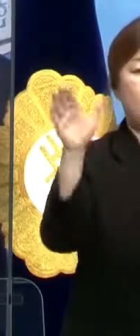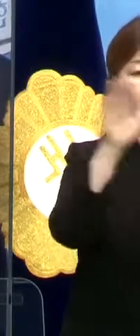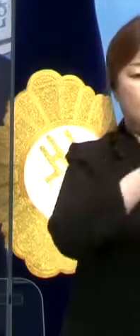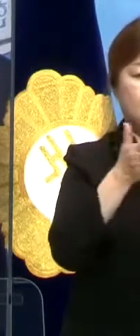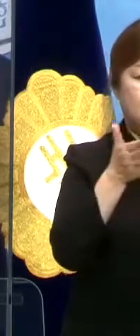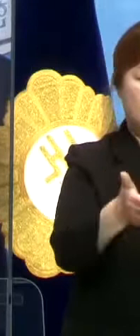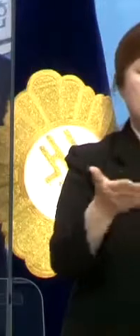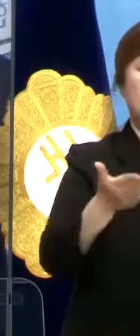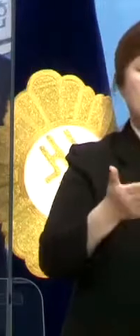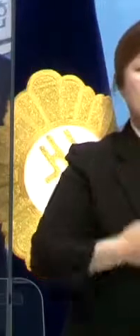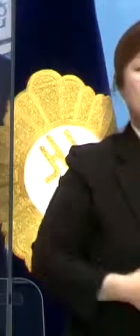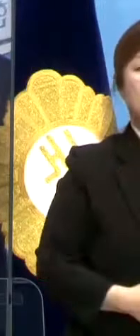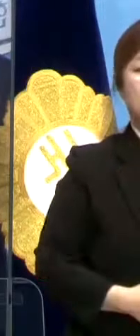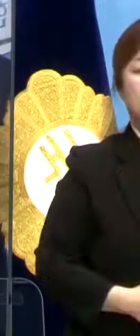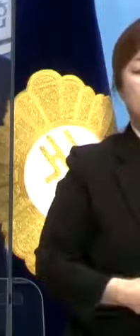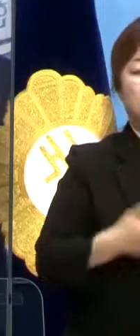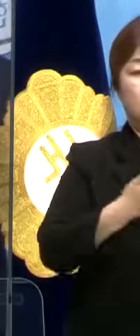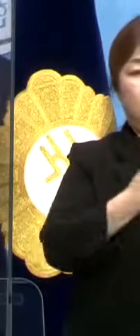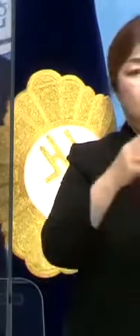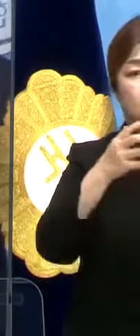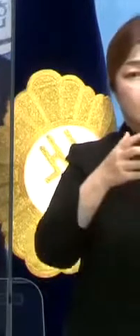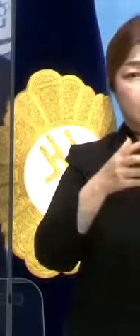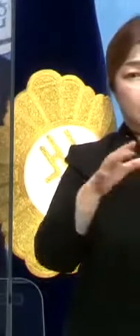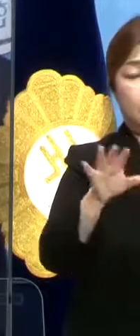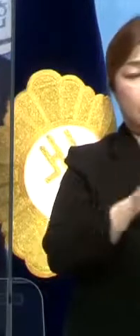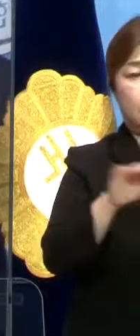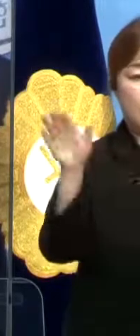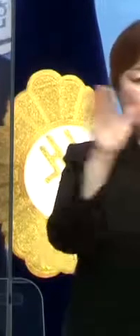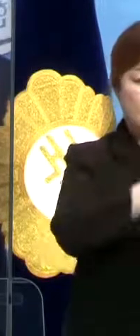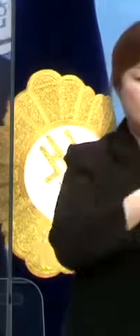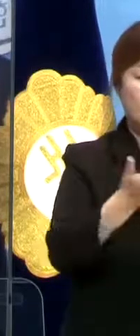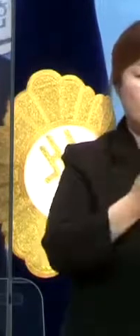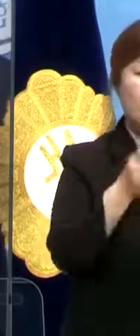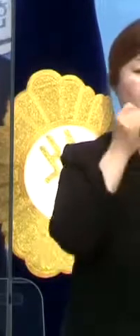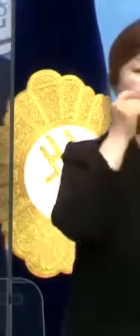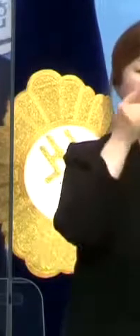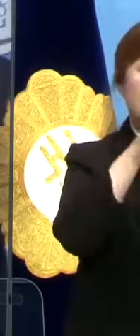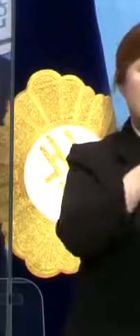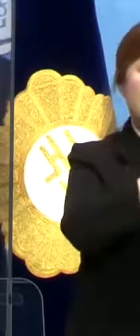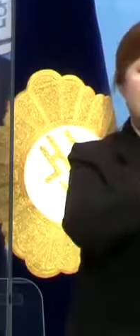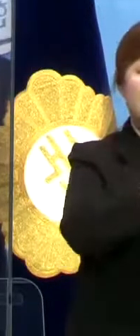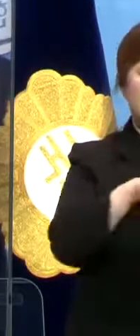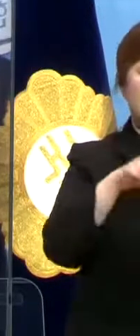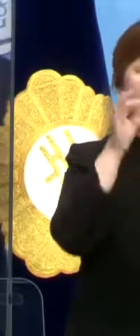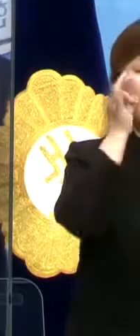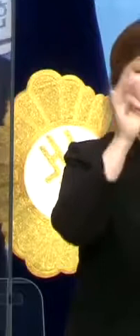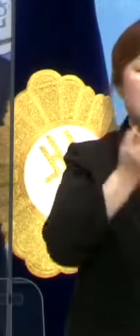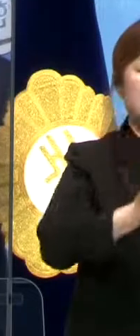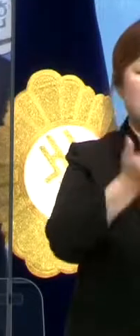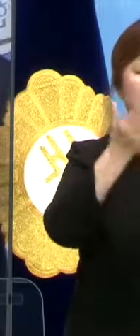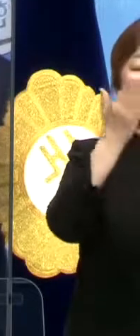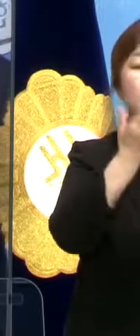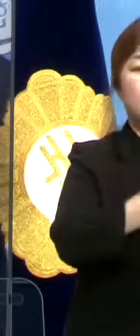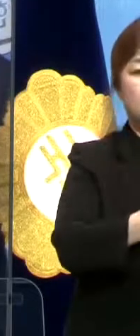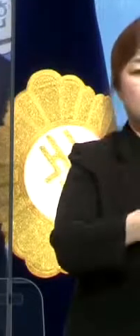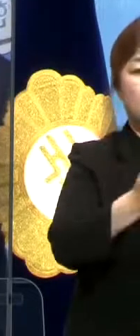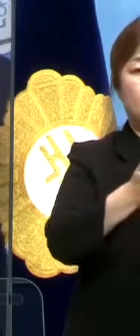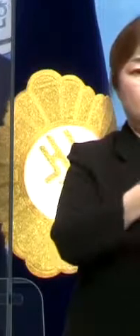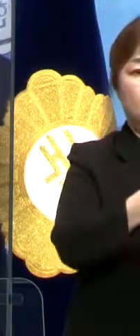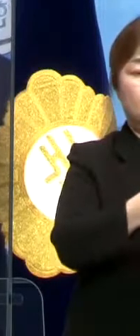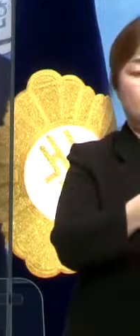입니다 그래서 외국에서는 야광 노동을 한 달에 열흘 이상 하지 못하도록